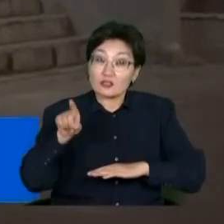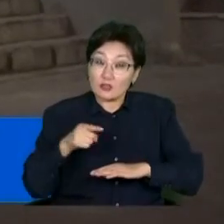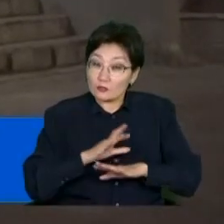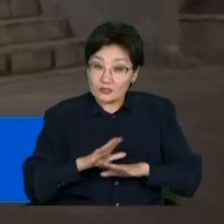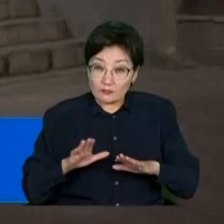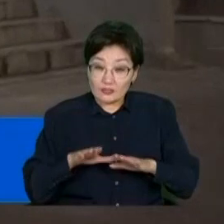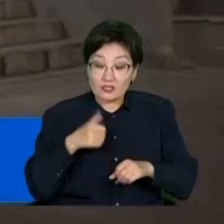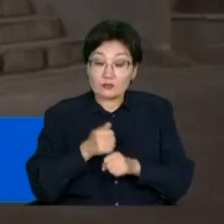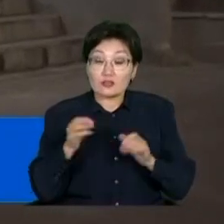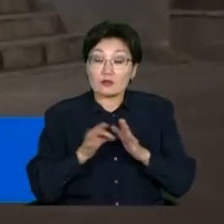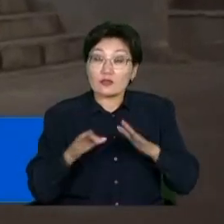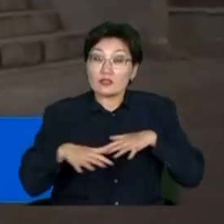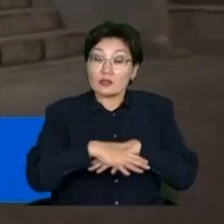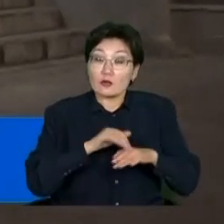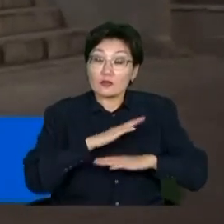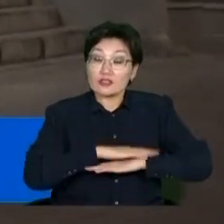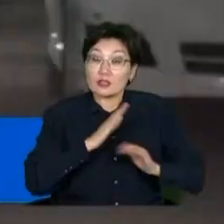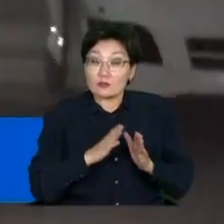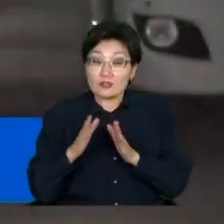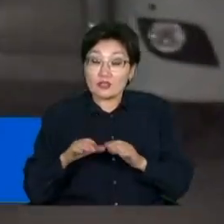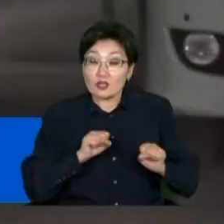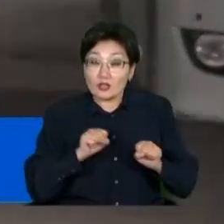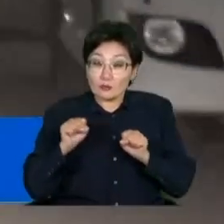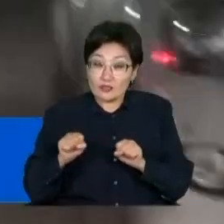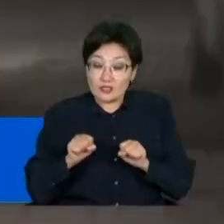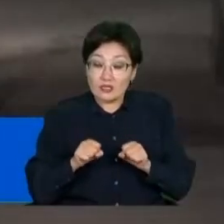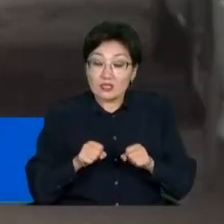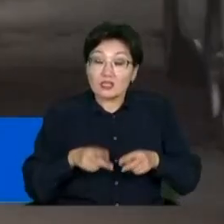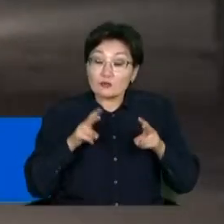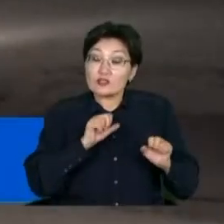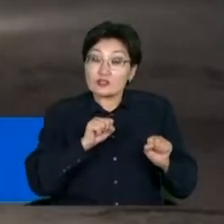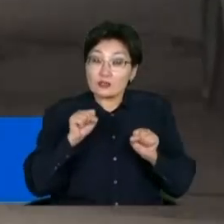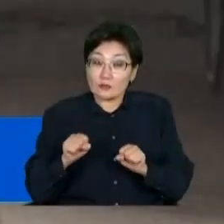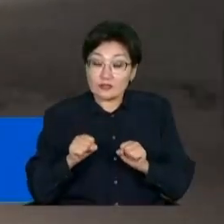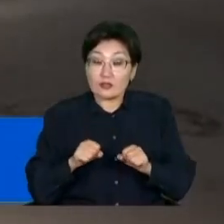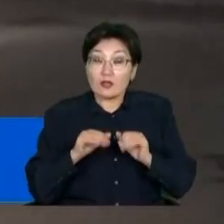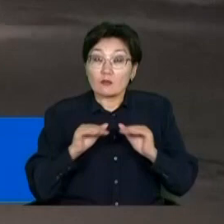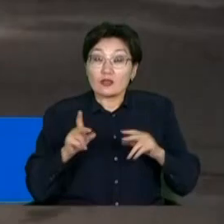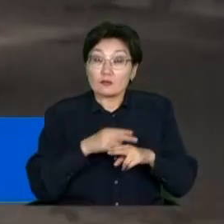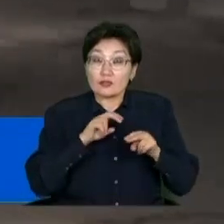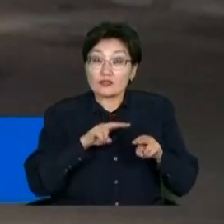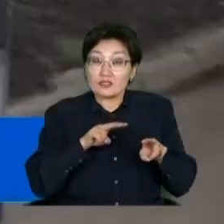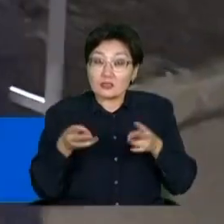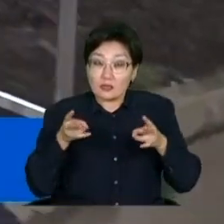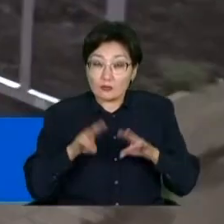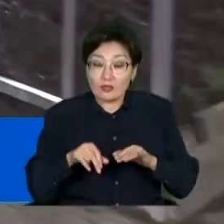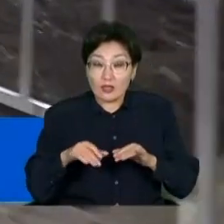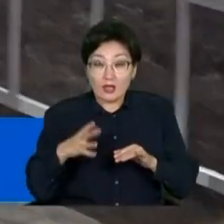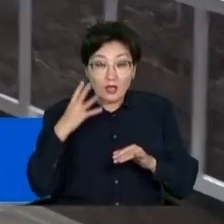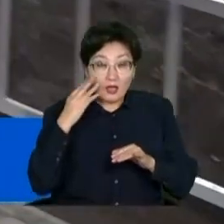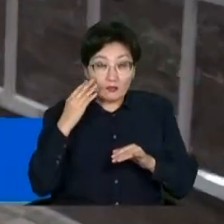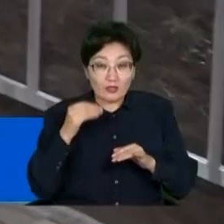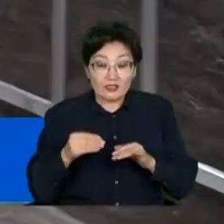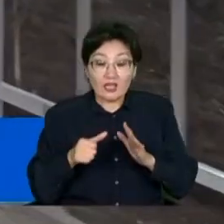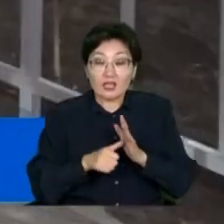рейдтің негізгі мақсаты қоғамдық тәртіпті сақтау, қылмыстың алдын алу. Статистикаға сүйенсек, биыл баласын бақыламаған алматылық 6,5 мыңнан астам